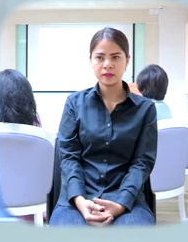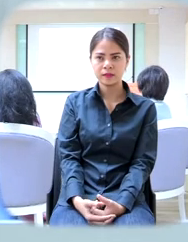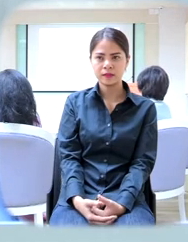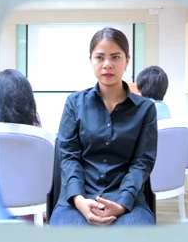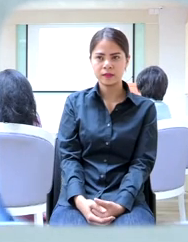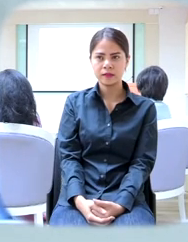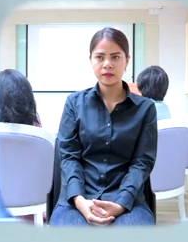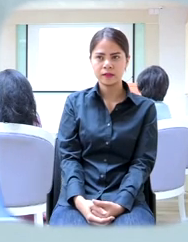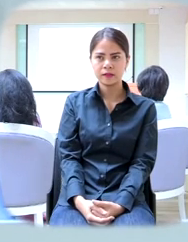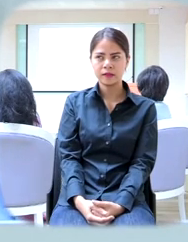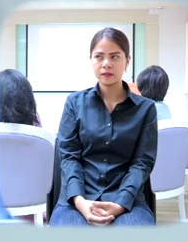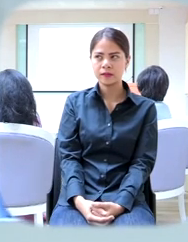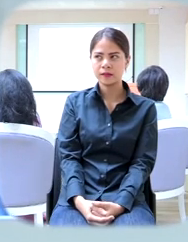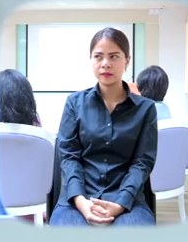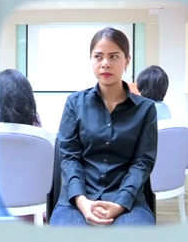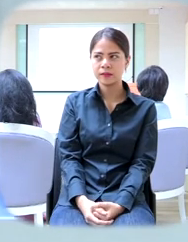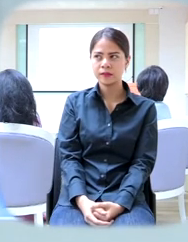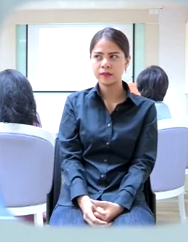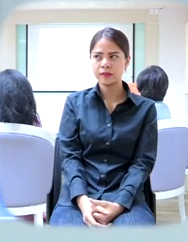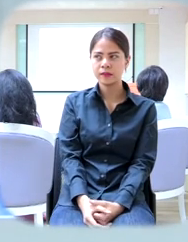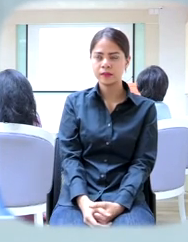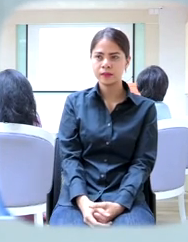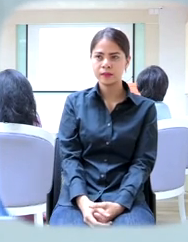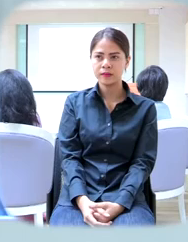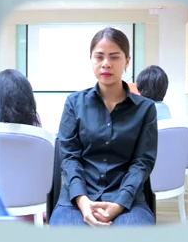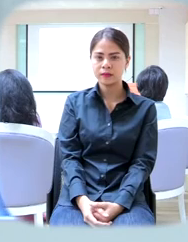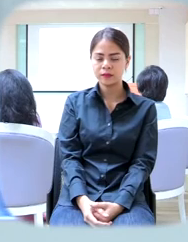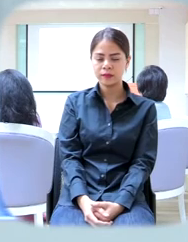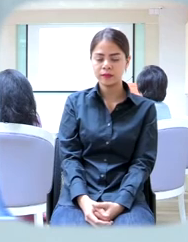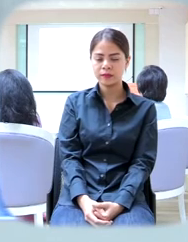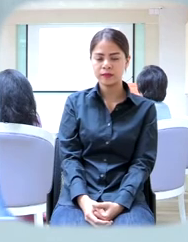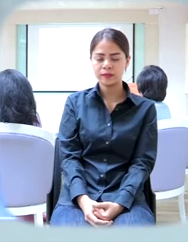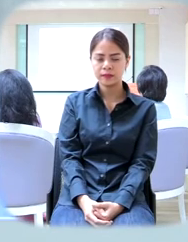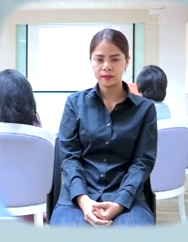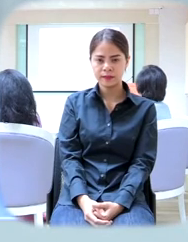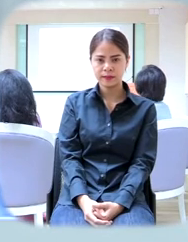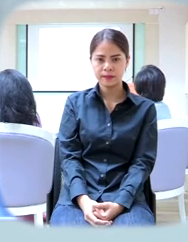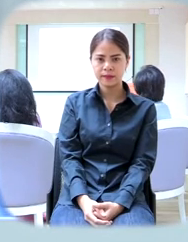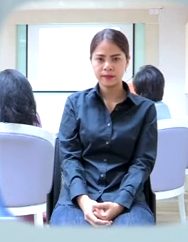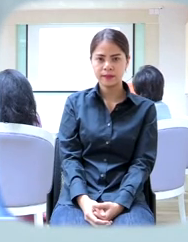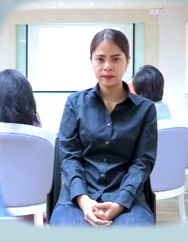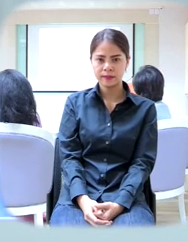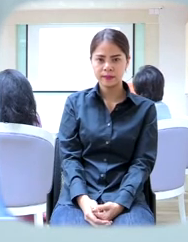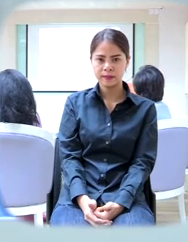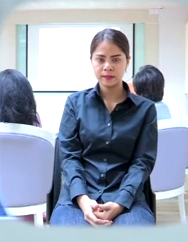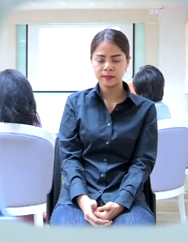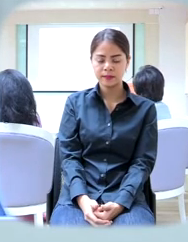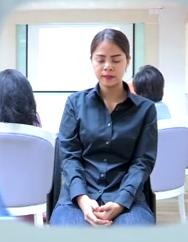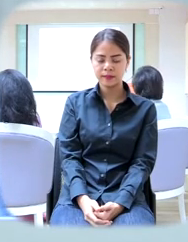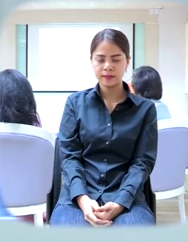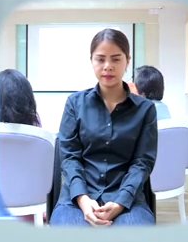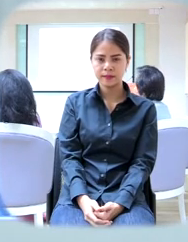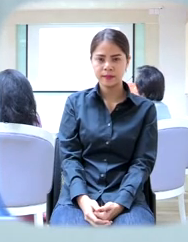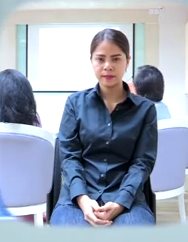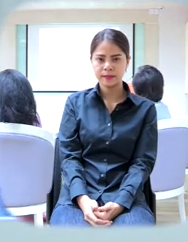center that had connections with Srivijaya SrivijayaThe exact location of which